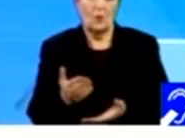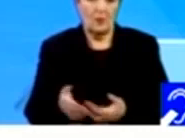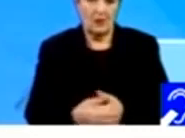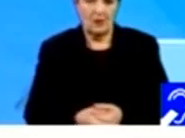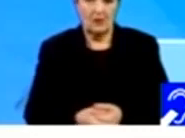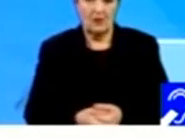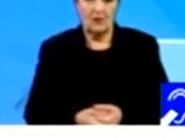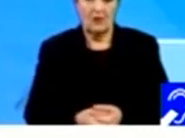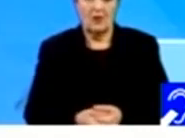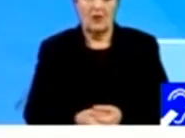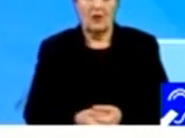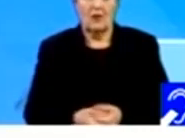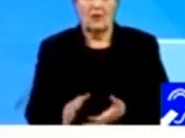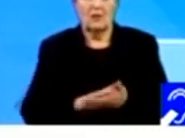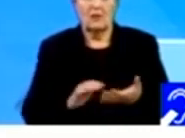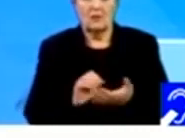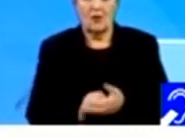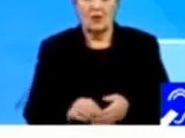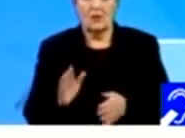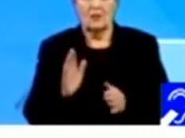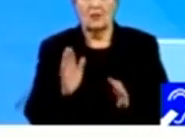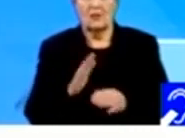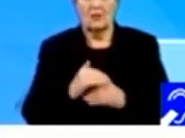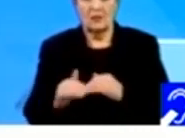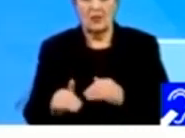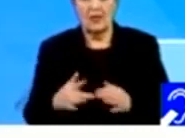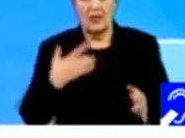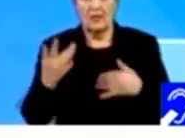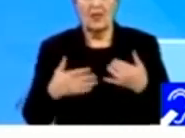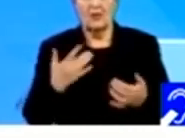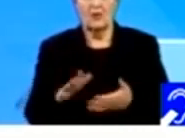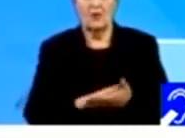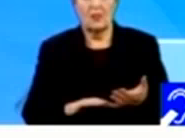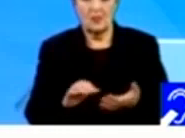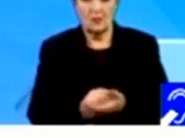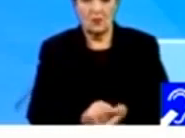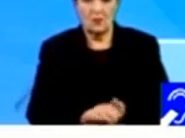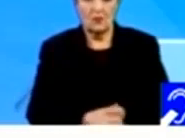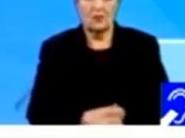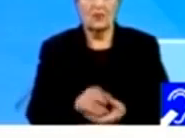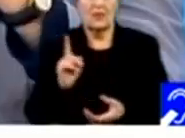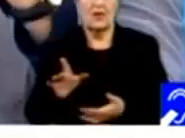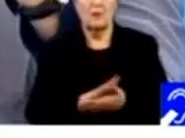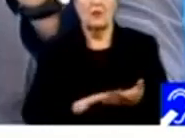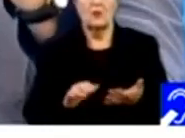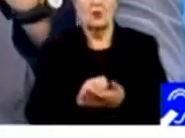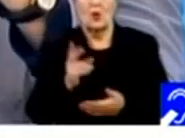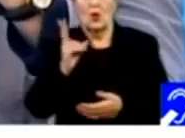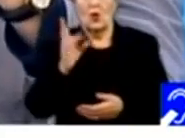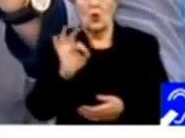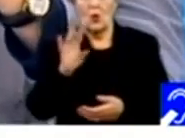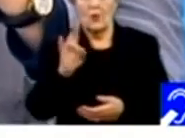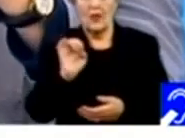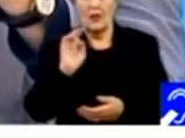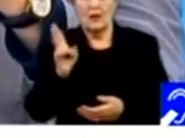Liceul real s-a distrus, spațiile aferente s-au distrus, teatrul care trebuia să devină pentru cine copii. Cine trebuie să răspundă pentru distrugerea conacului Teodosiu? Cine